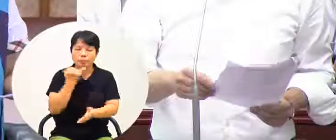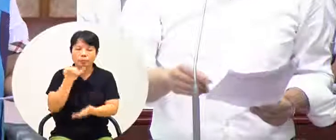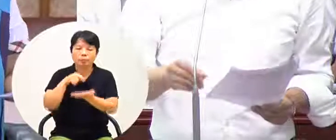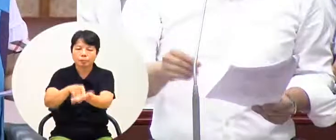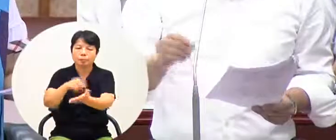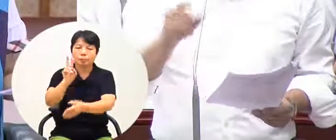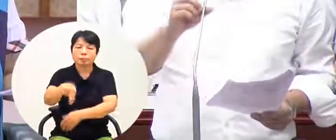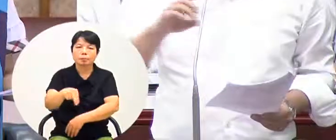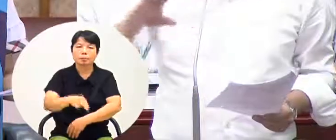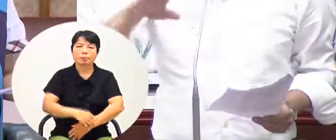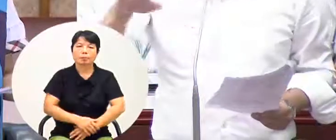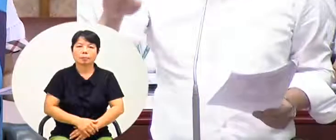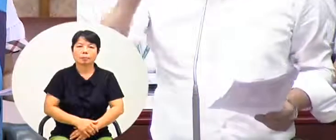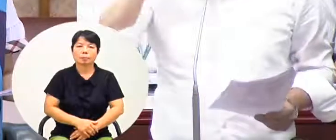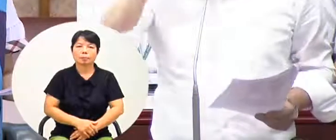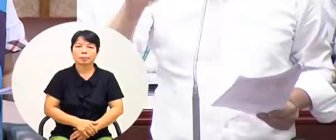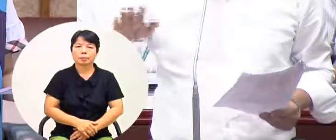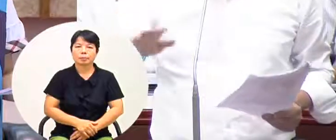概？